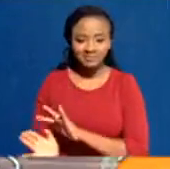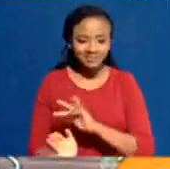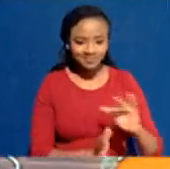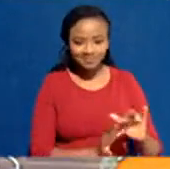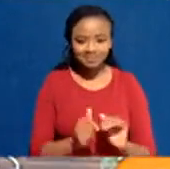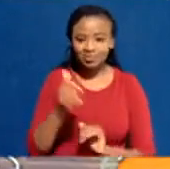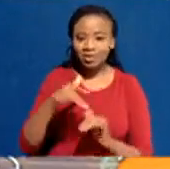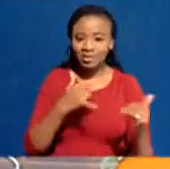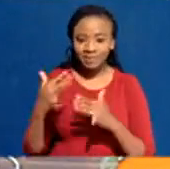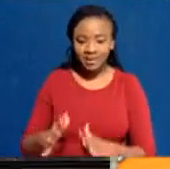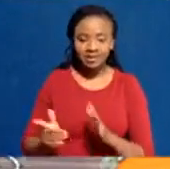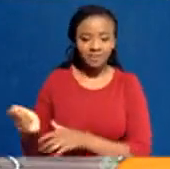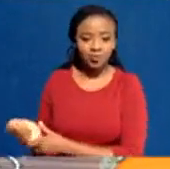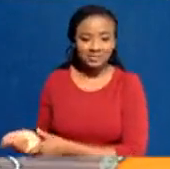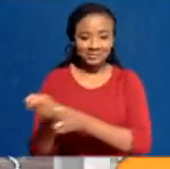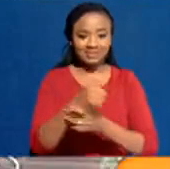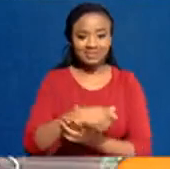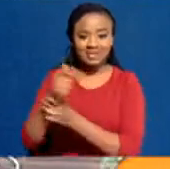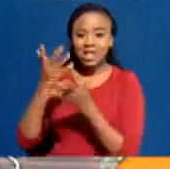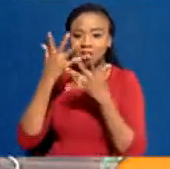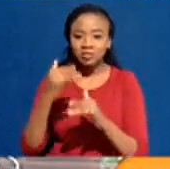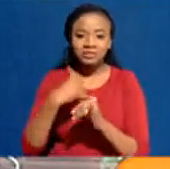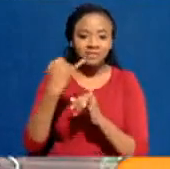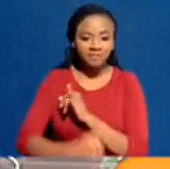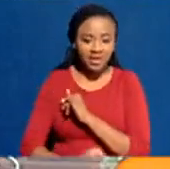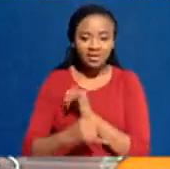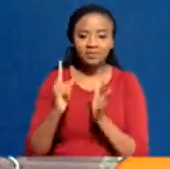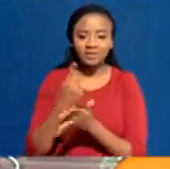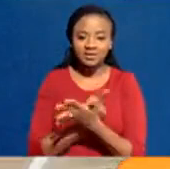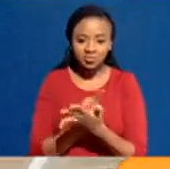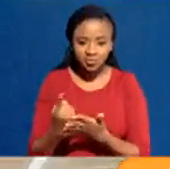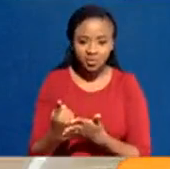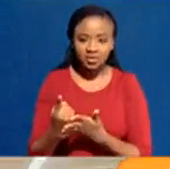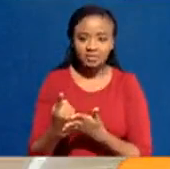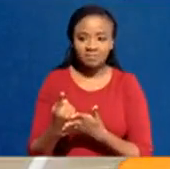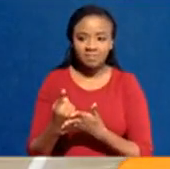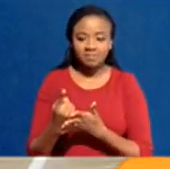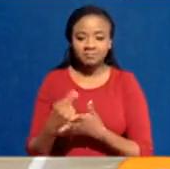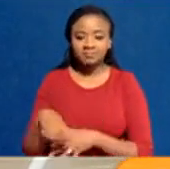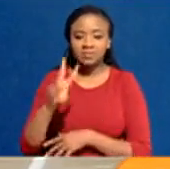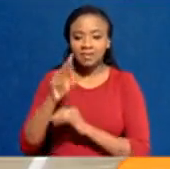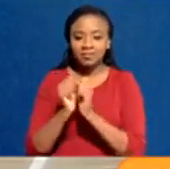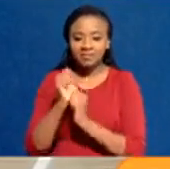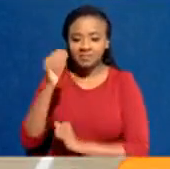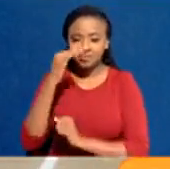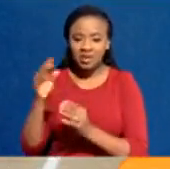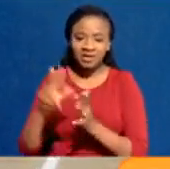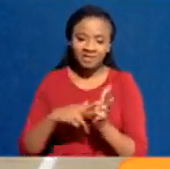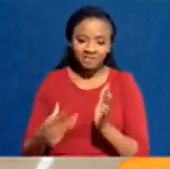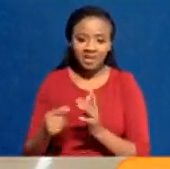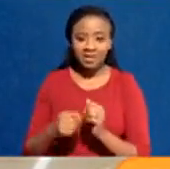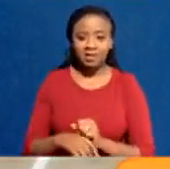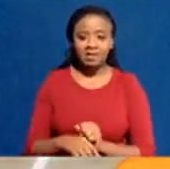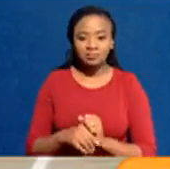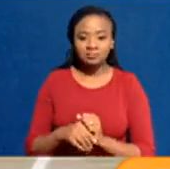Mchezaji tenisi wa Kenya Angella Okutoyi amepoteza fainali ya wiki ya kwanza mashindano dunia ya W15 baada ya kulazwa kwa seti za moja